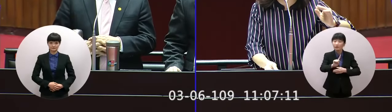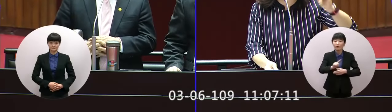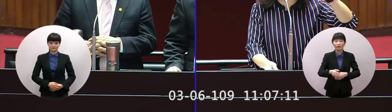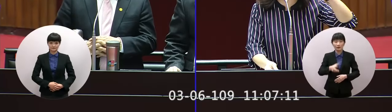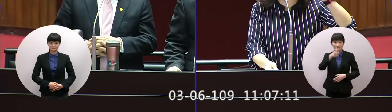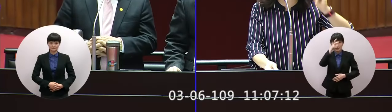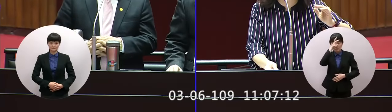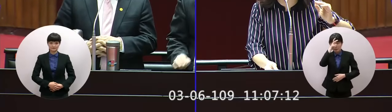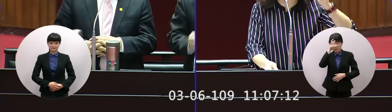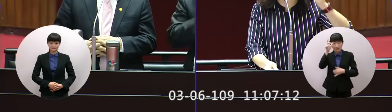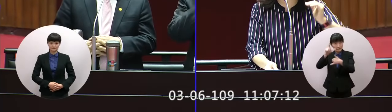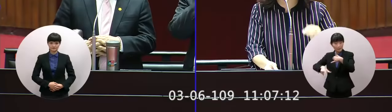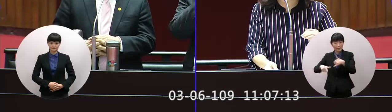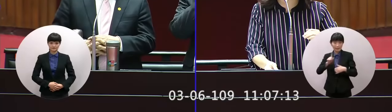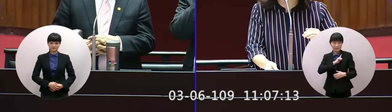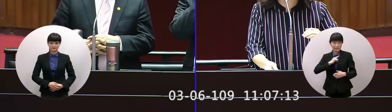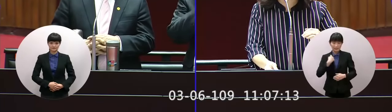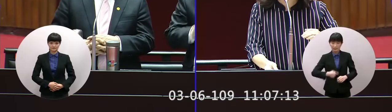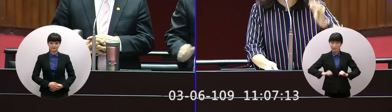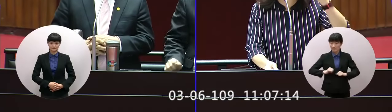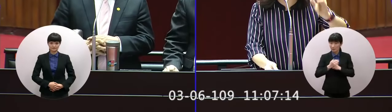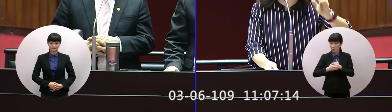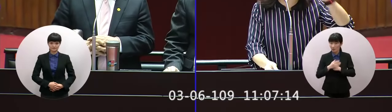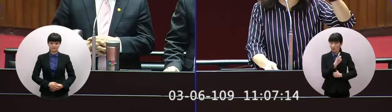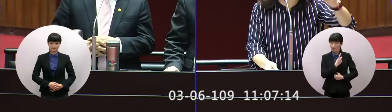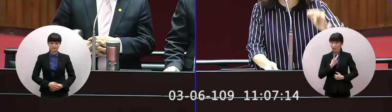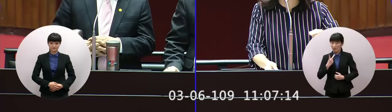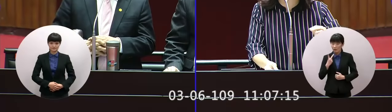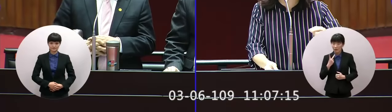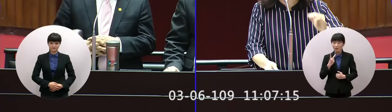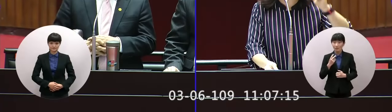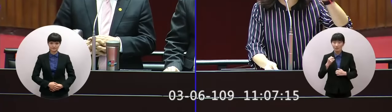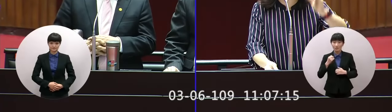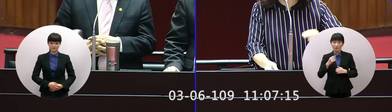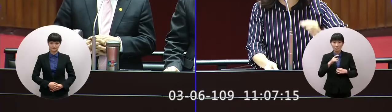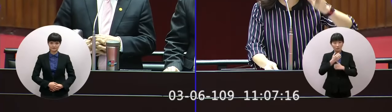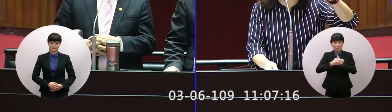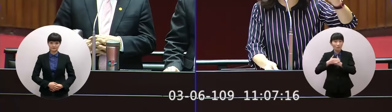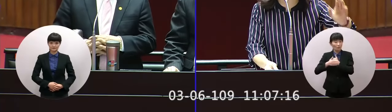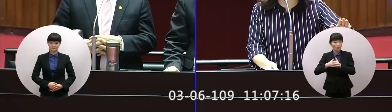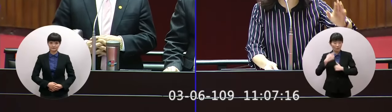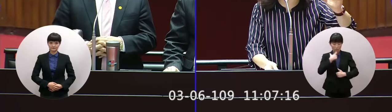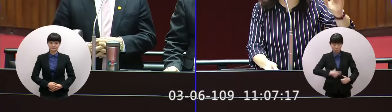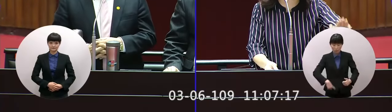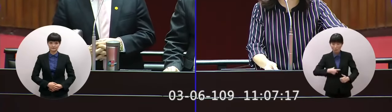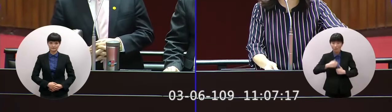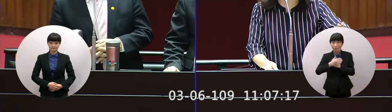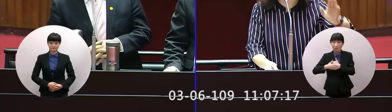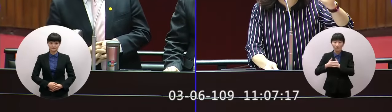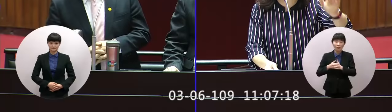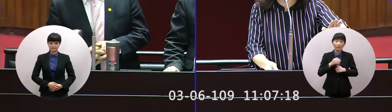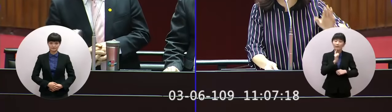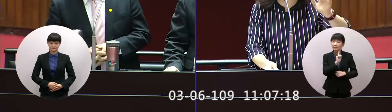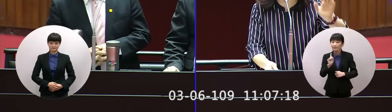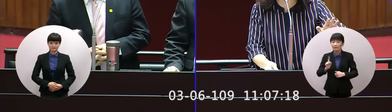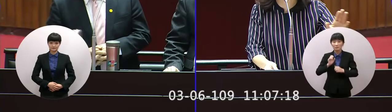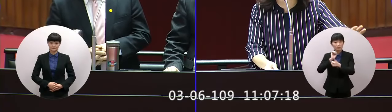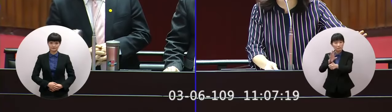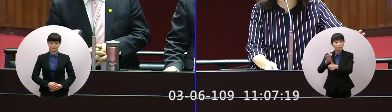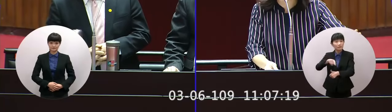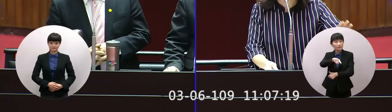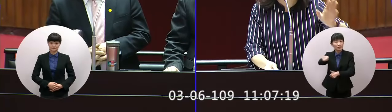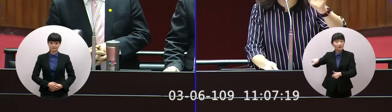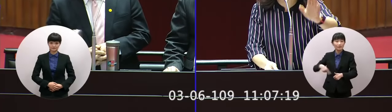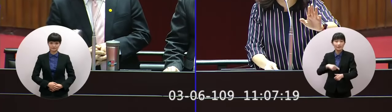怎么样保护他的健康安全，该有的防护你要提供给基层警员，不要让他们